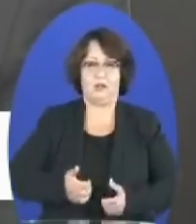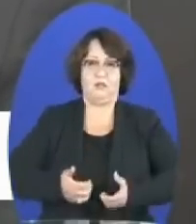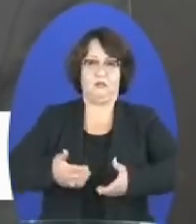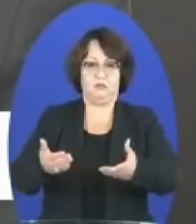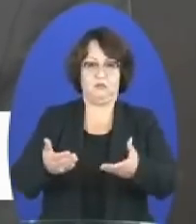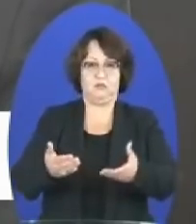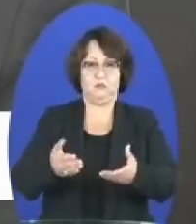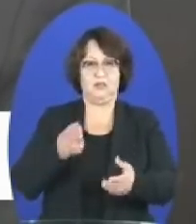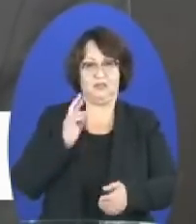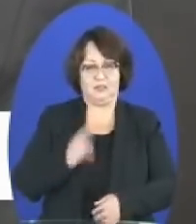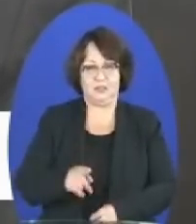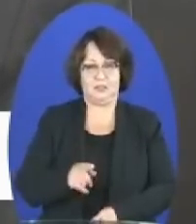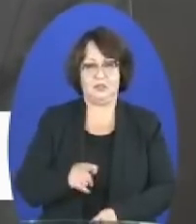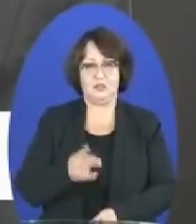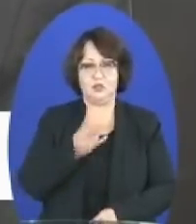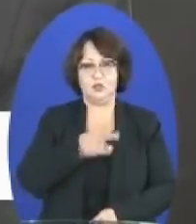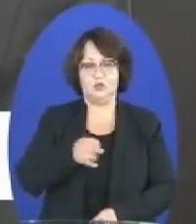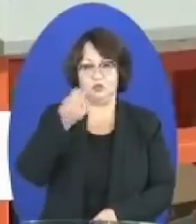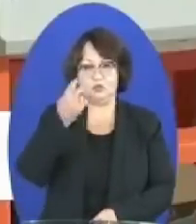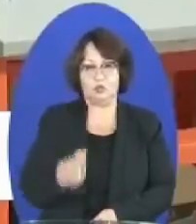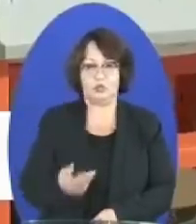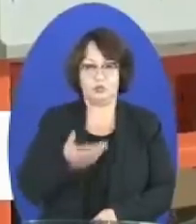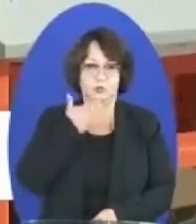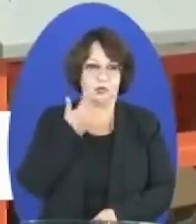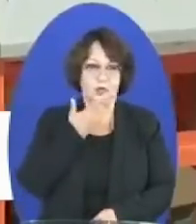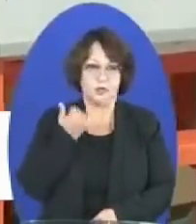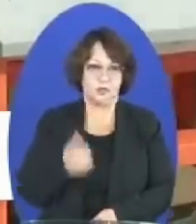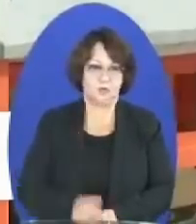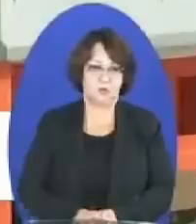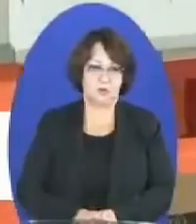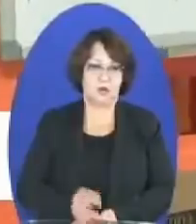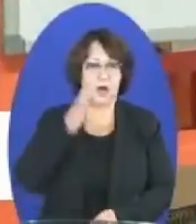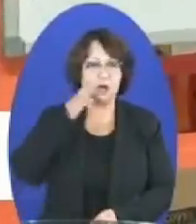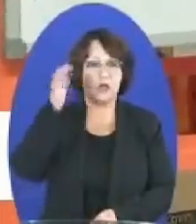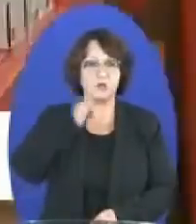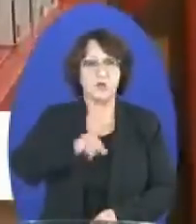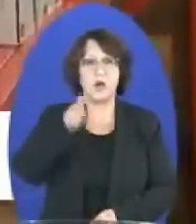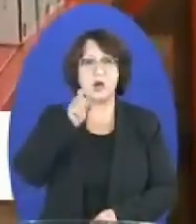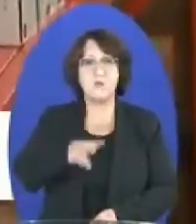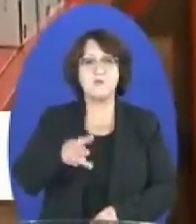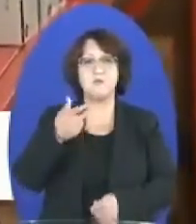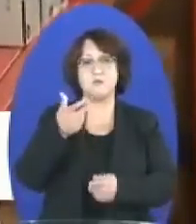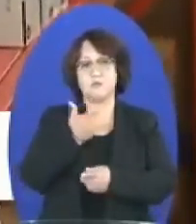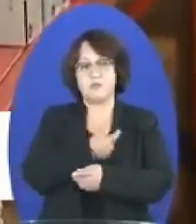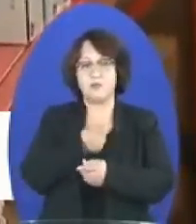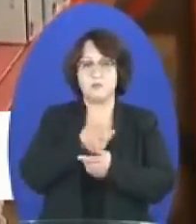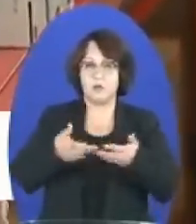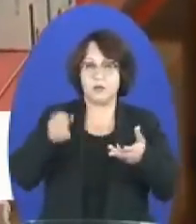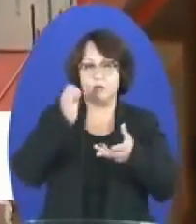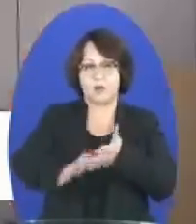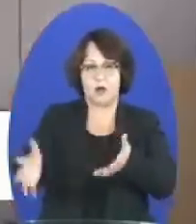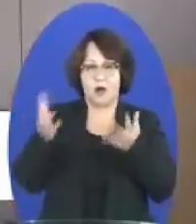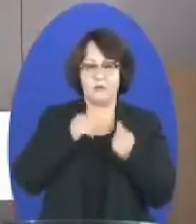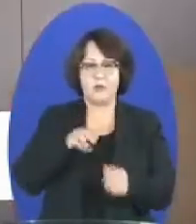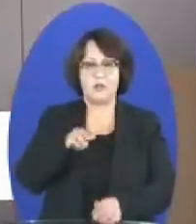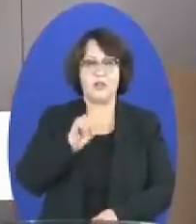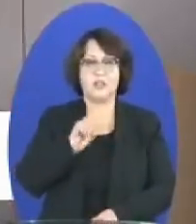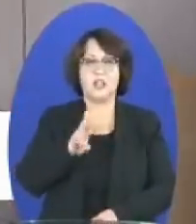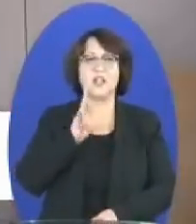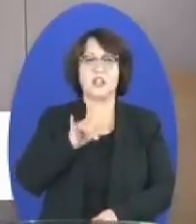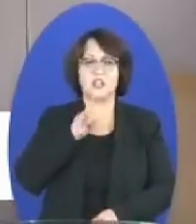бас нөөцлөгдөг байгаа. Мөн гадаад улс орноос эм эмнэлгийн хэрэгсэл шууд худалдан авахдаа тендер зарлах хэрэгцээ